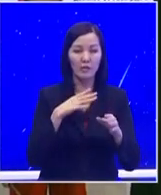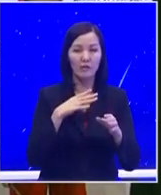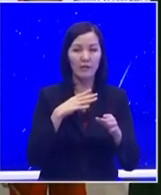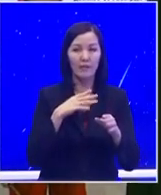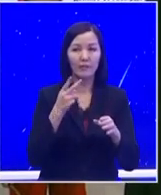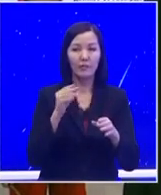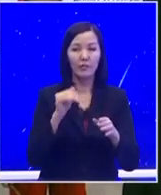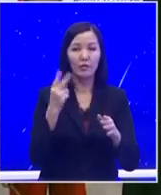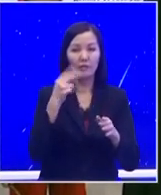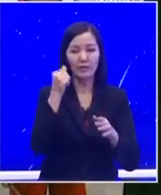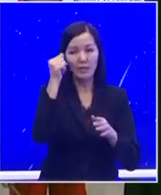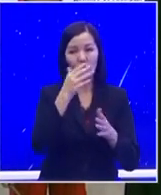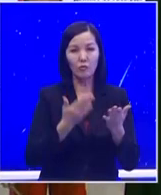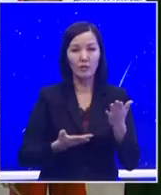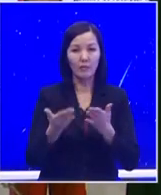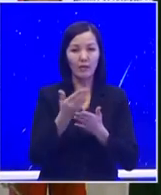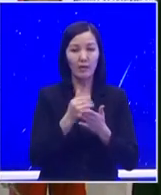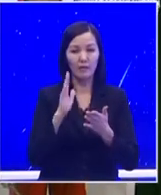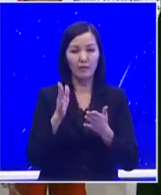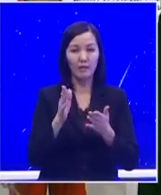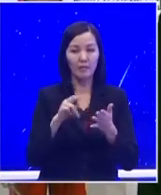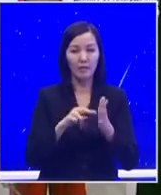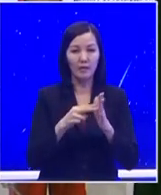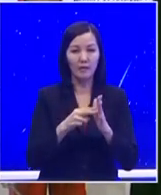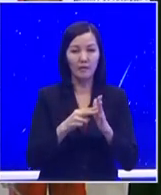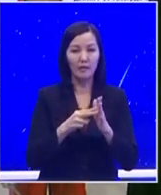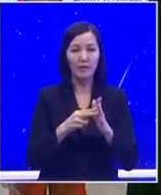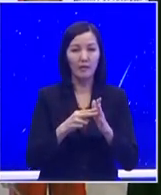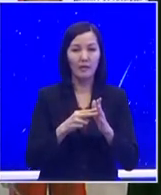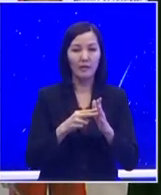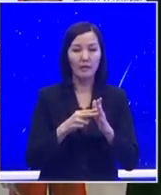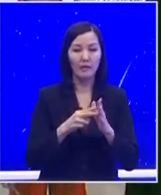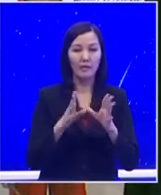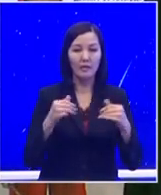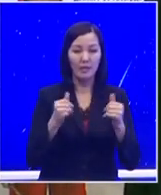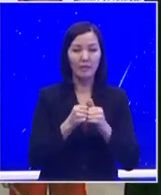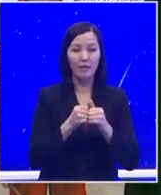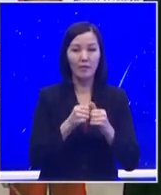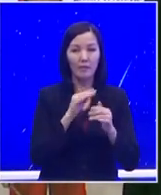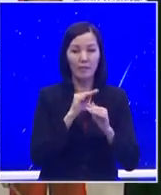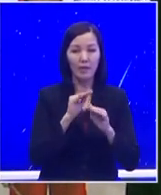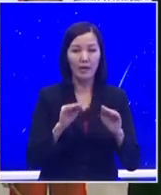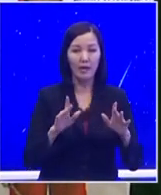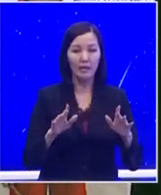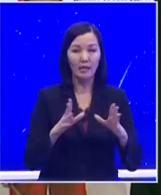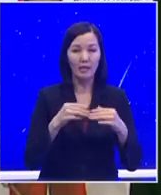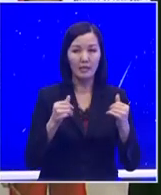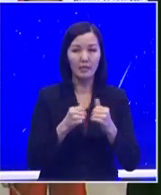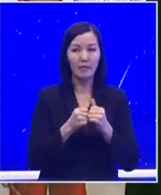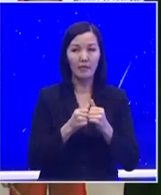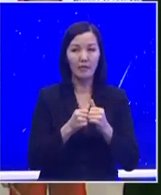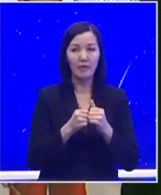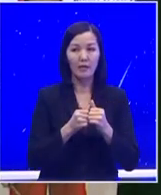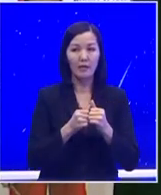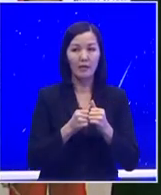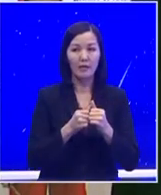В 2020 году мы собираемся тем семьям района, у которых вот многодетные или там